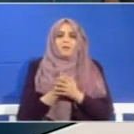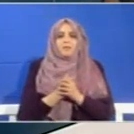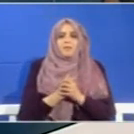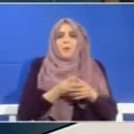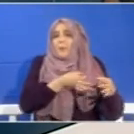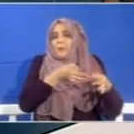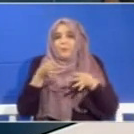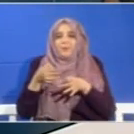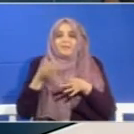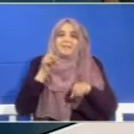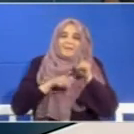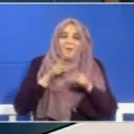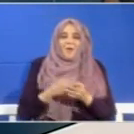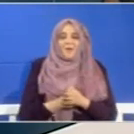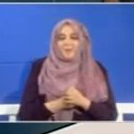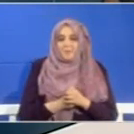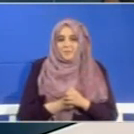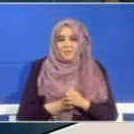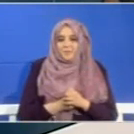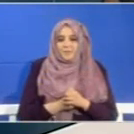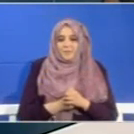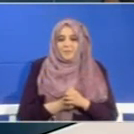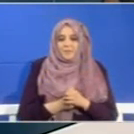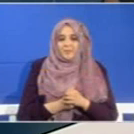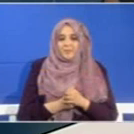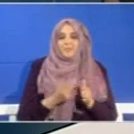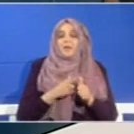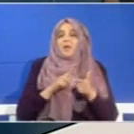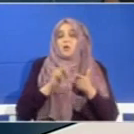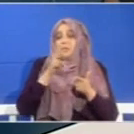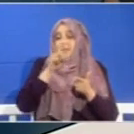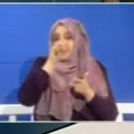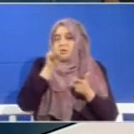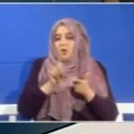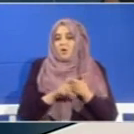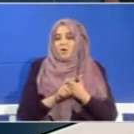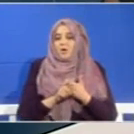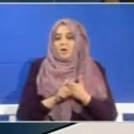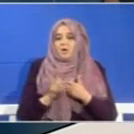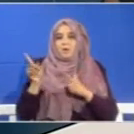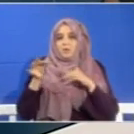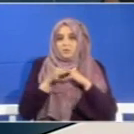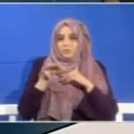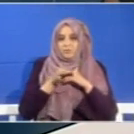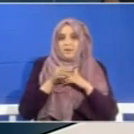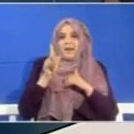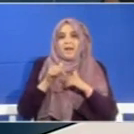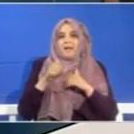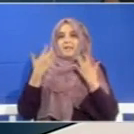عندي عيد ولا ما عنديش؟ ايه سؤالك الاخر. السؤال الثاني، زوج تاعي عنده ولادو